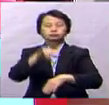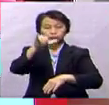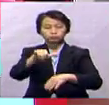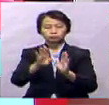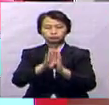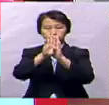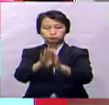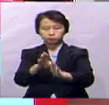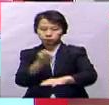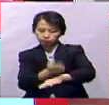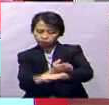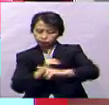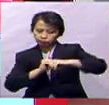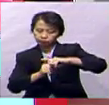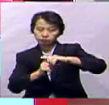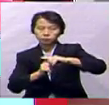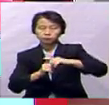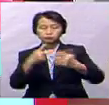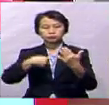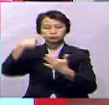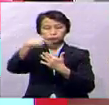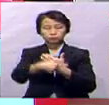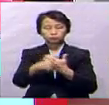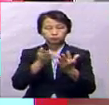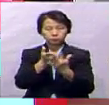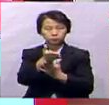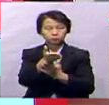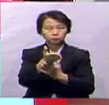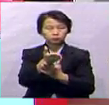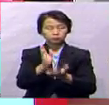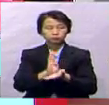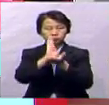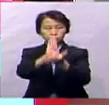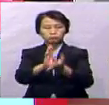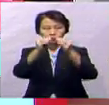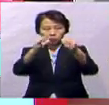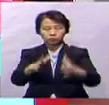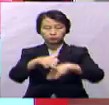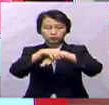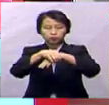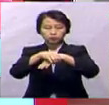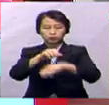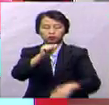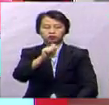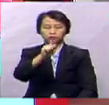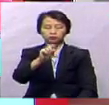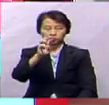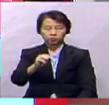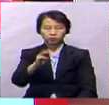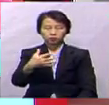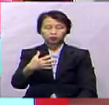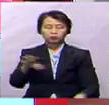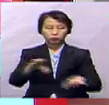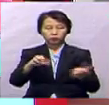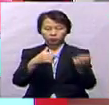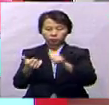terbukti dengan perkembangan positif yang dicapai. Program itu menerusi program pembantu guru bahasa Inggeris ETA Fulbright yang dilaksanakan